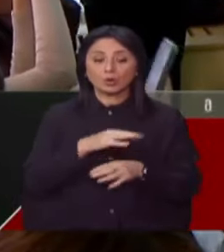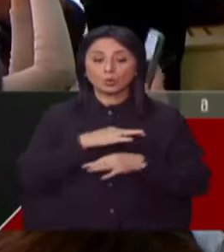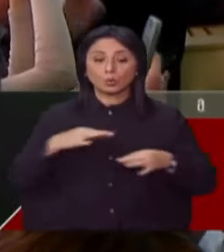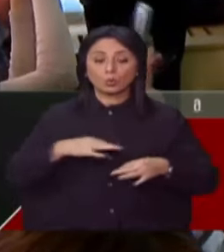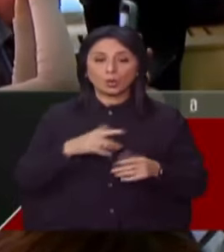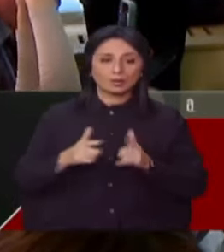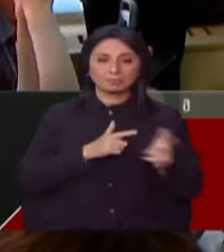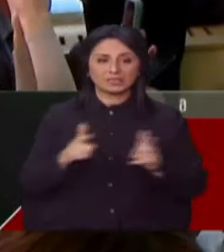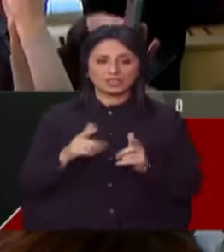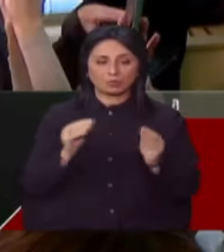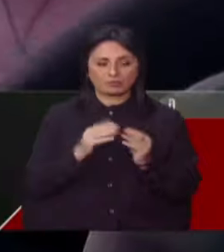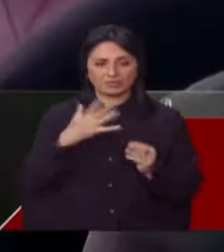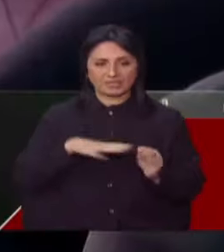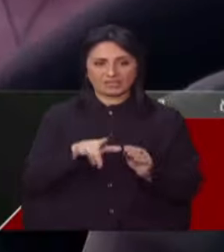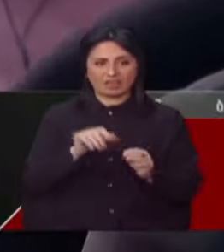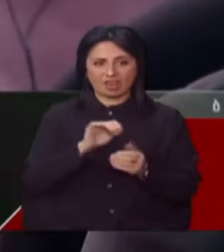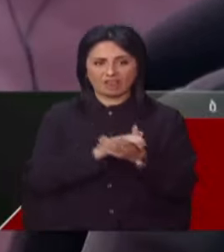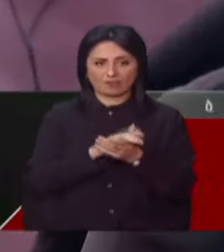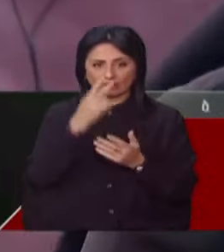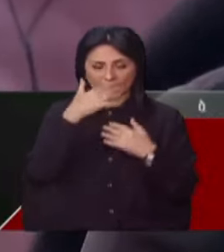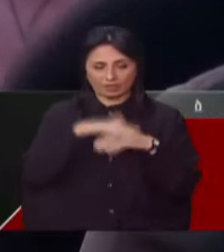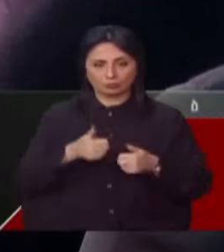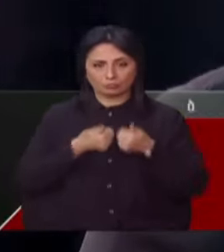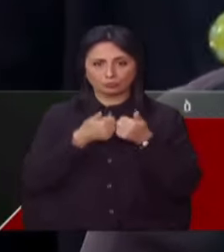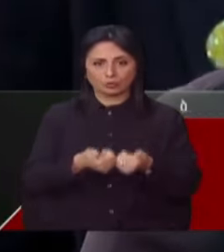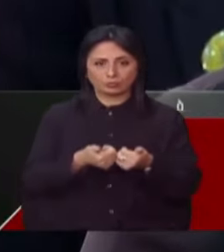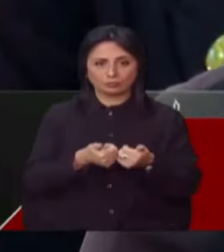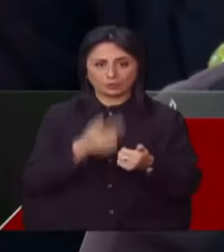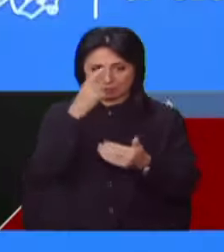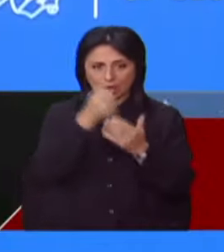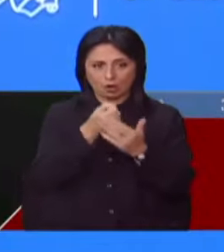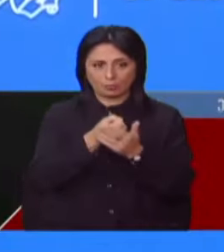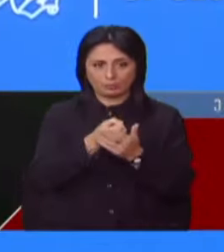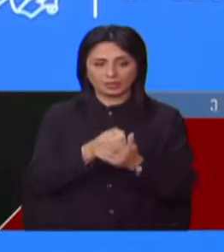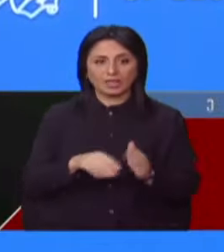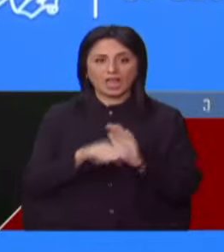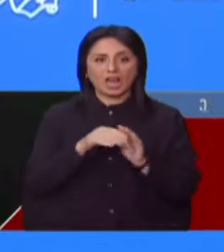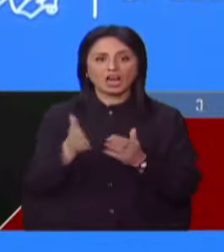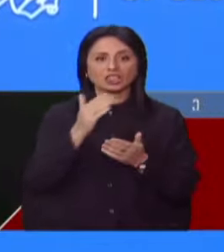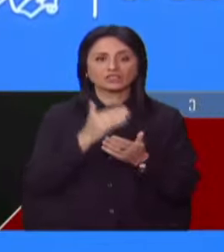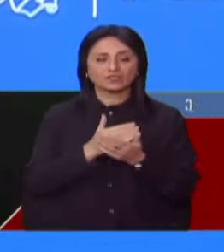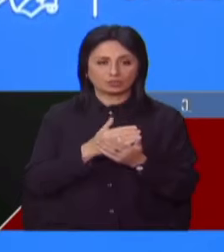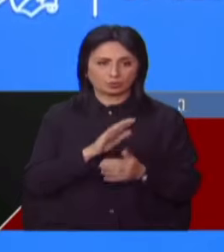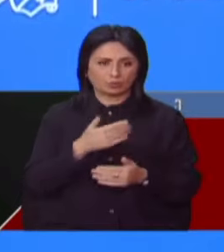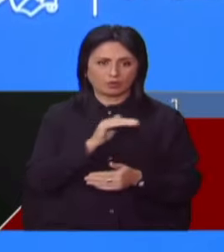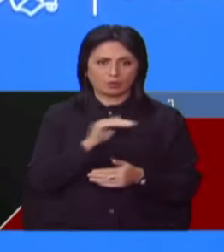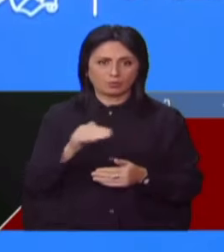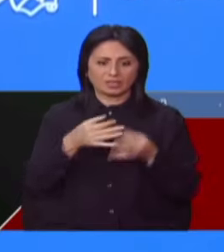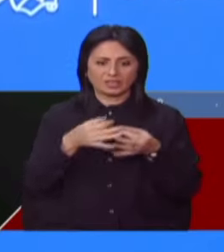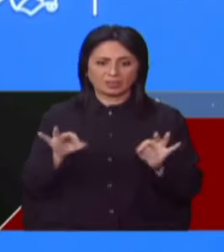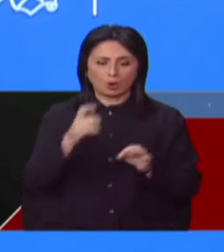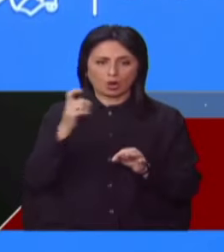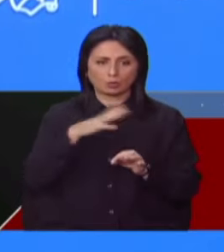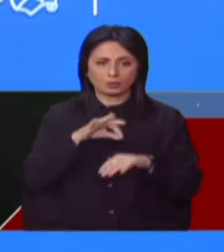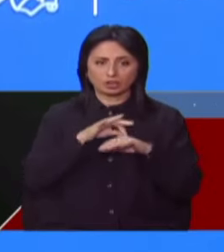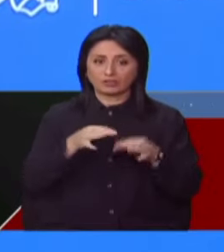უნგრეთის მზაობა კვლავაც საქართველოს ევროკავშირში ინტეგრაციის მთავარი ლობისტი იყოს. Არჩევნების შედეგები უდაუა, თავისუფალი და დემოკრატიული